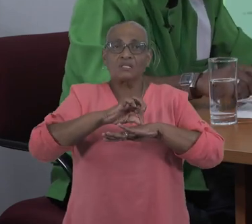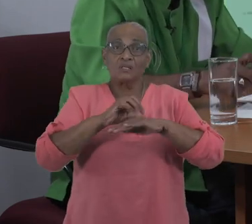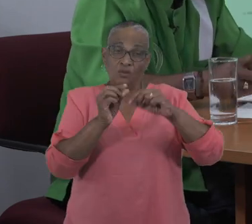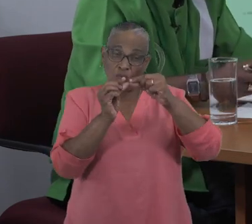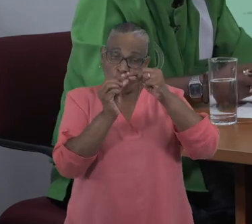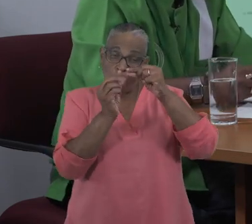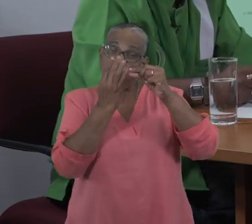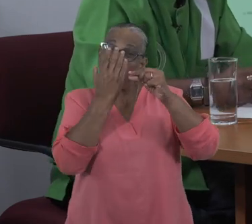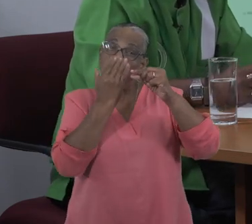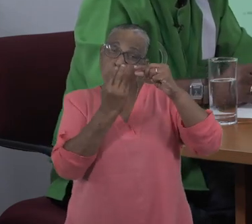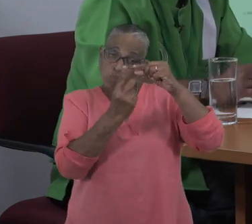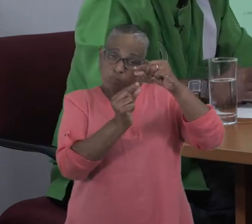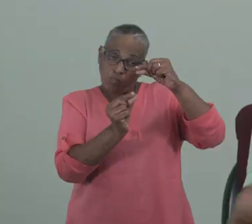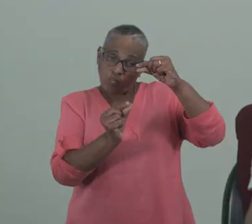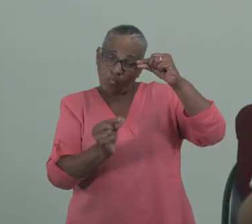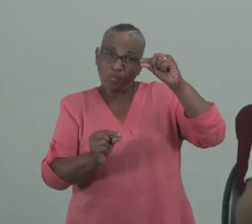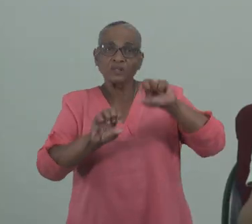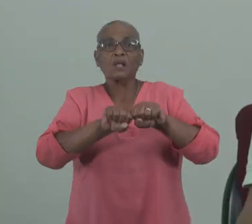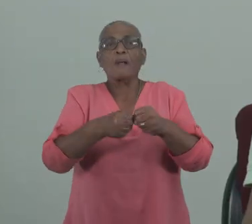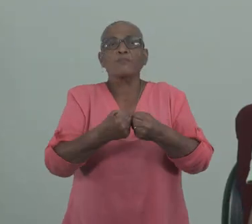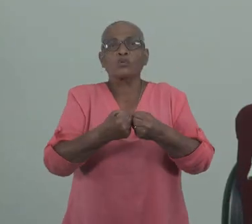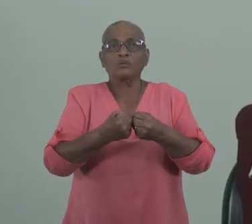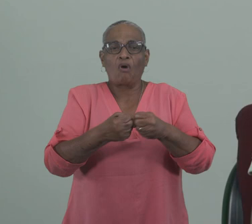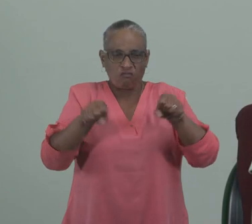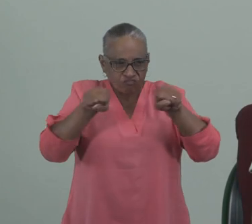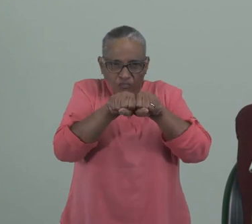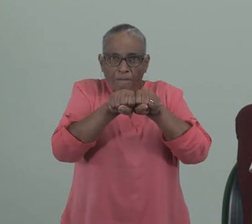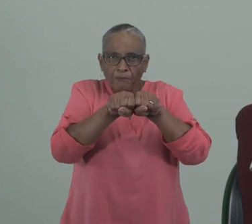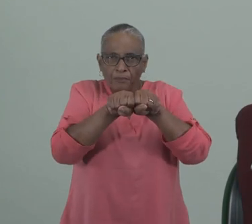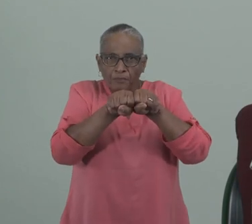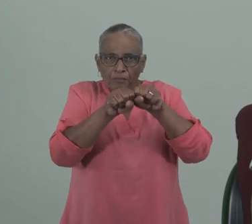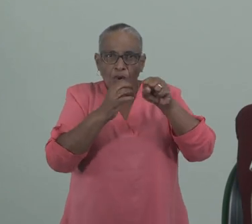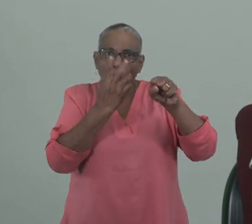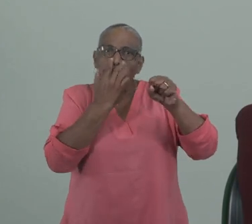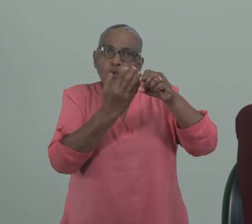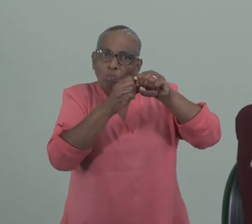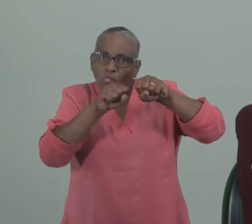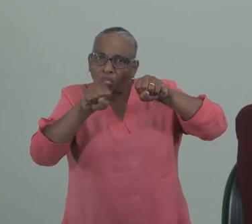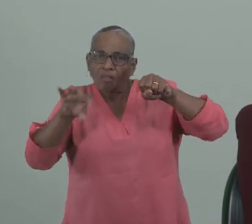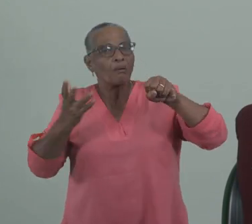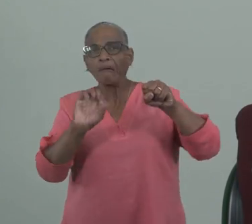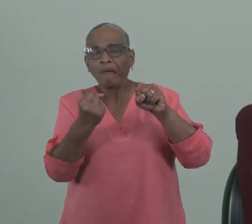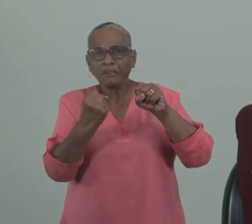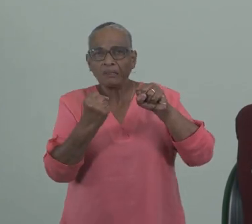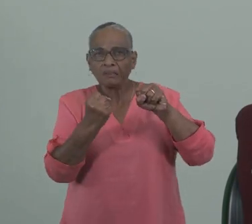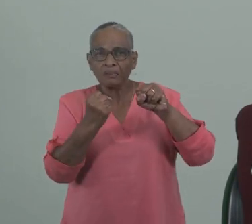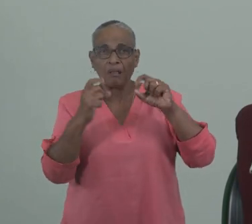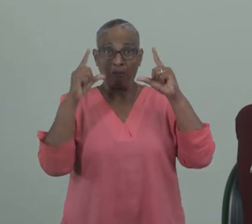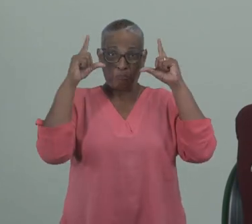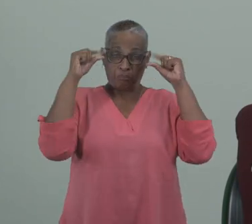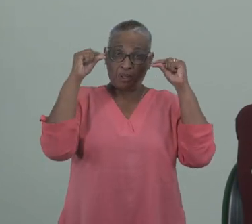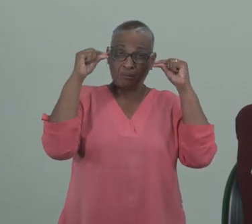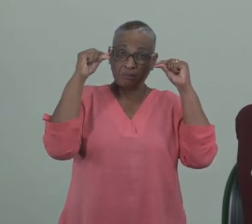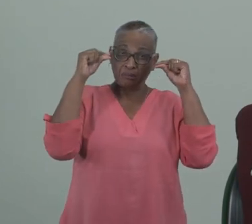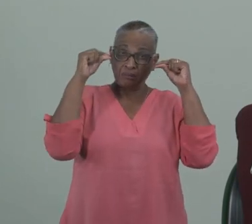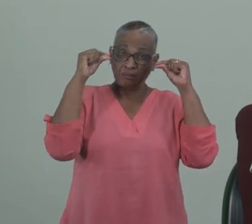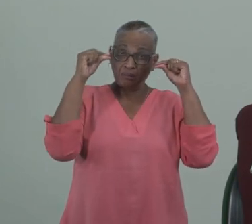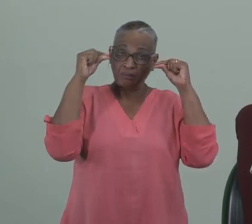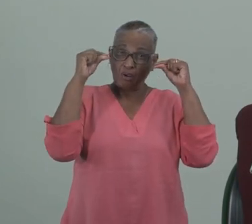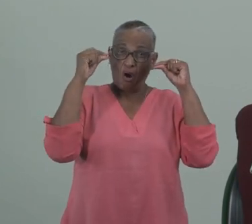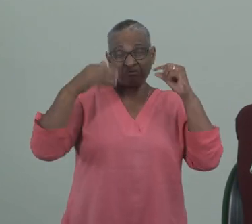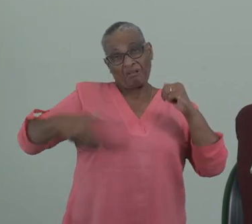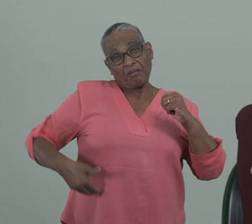van de gevolgen is dat zo'n bloedvat gaat scheuren of verstoppen. Het is niet alleen hersenberoertes hoor. Blindheid,